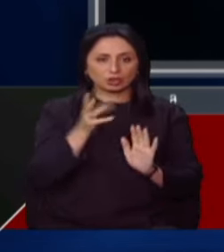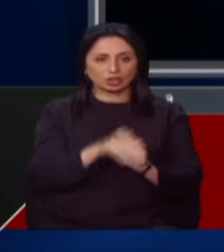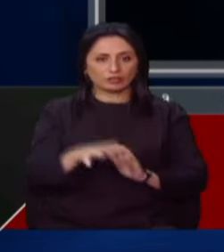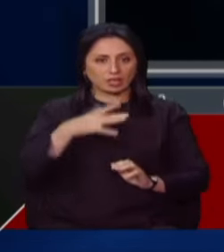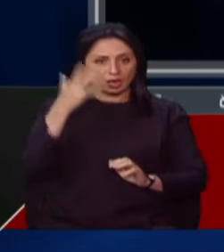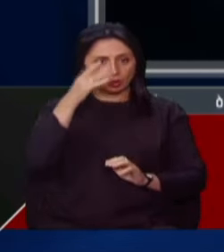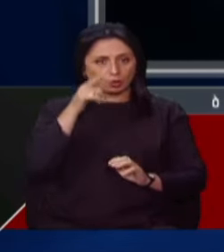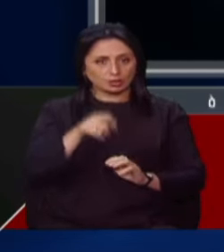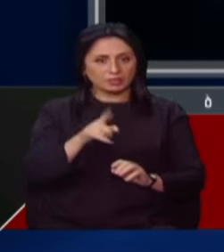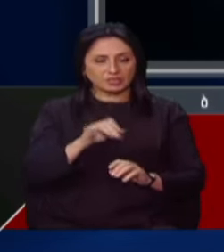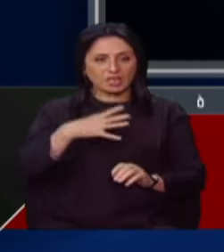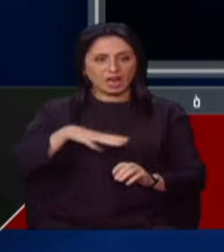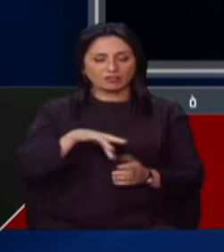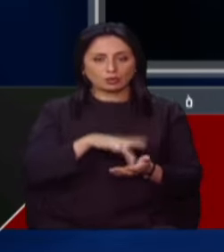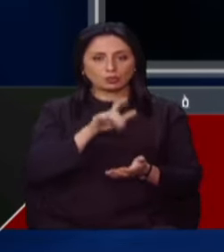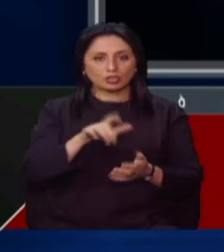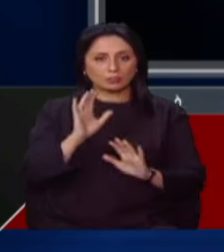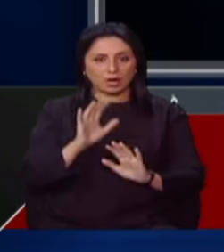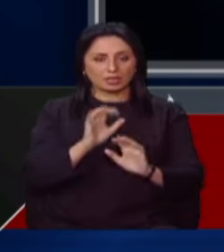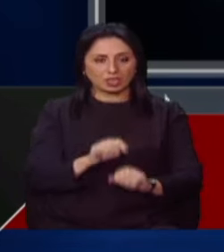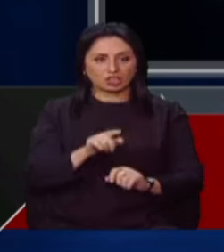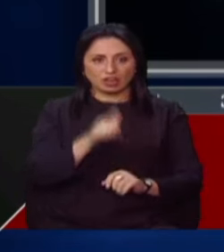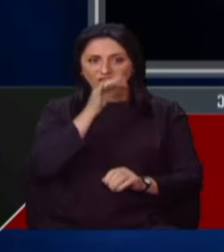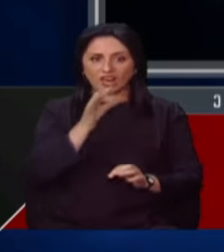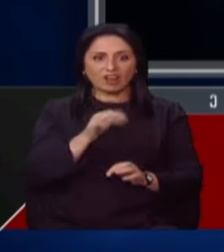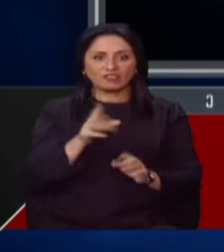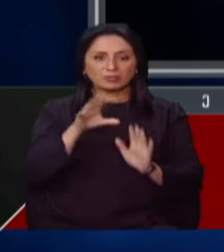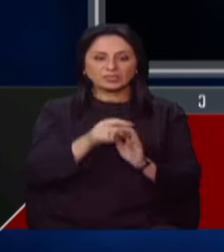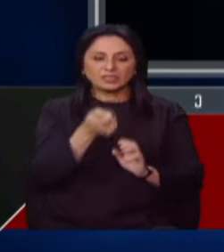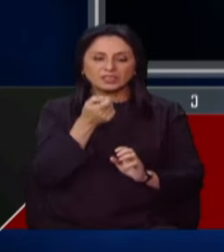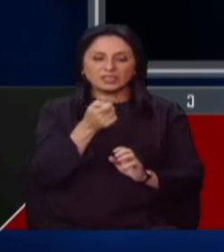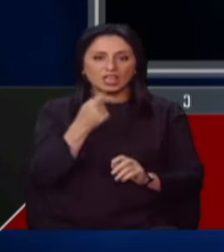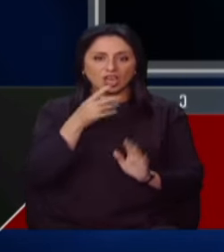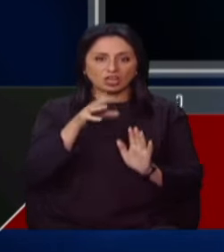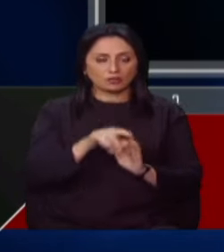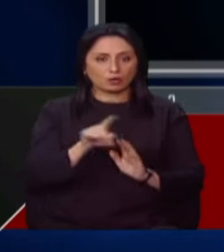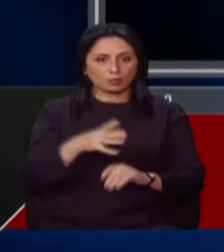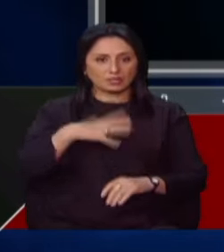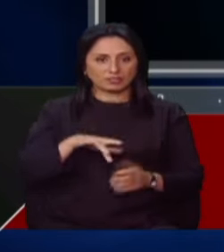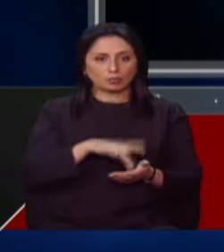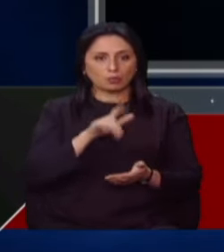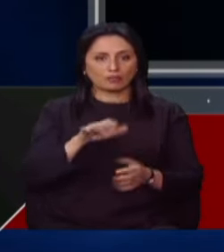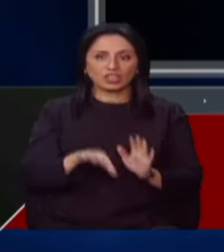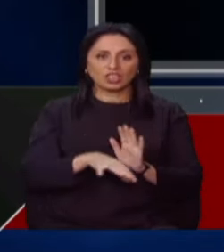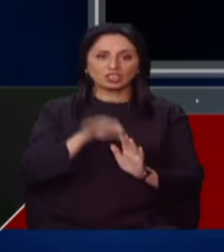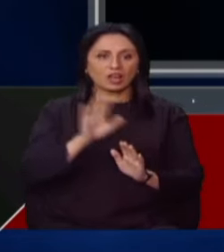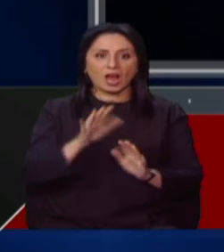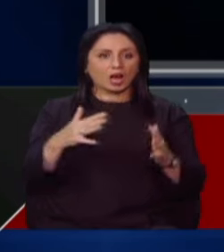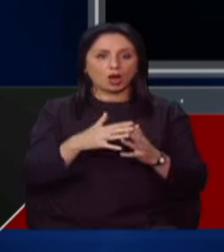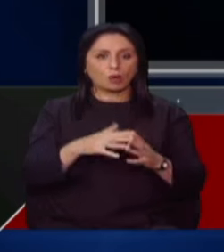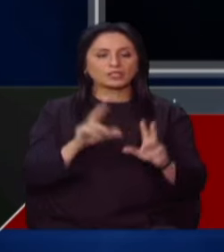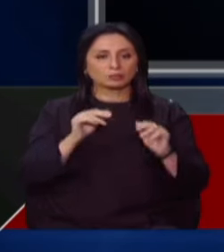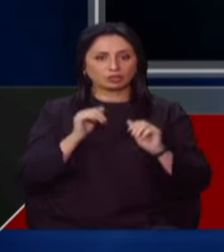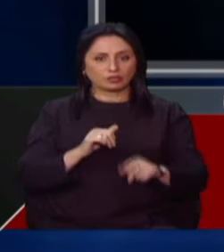შეიტანოს ქართული ოცნებისადმი საქართველოს მოსახლეობის მხარდაჭერაში. ვერავინ შეიტანოს მცირეოდენი ეჭვი იმაში, რომ საქართველოს მოსახლეობა ირჩევს არა ომს,